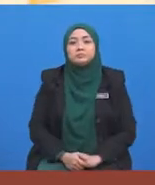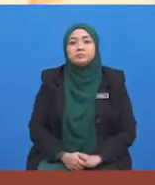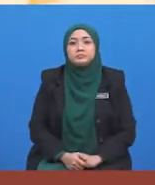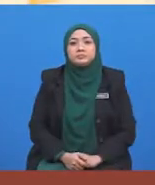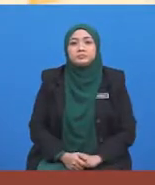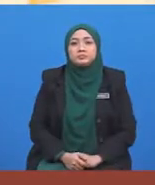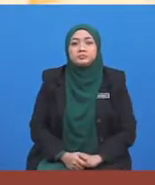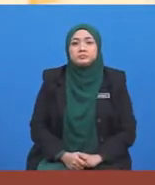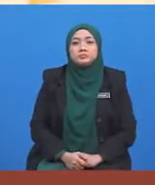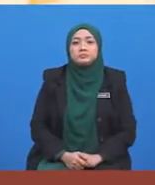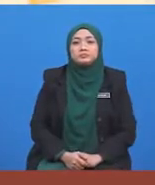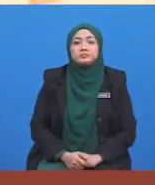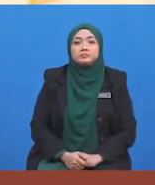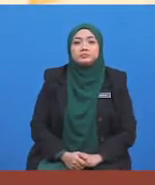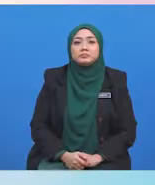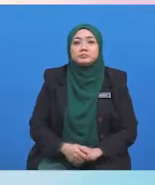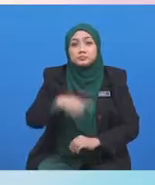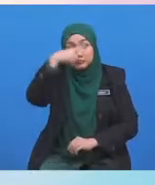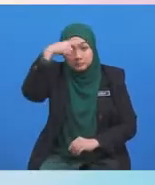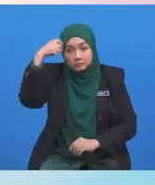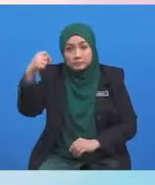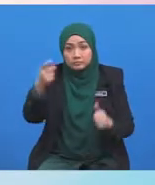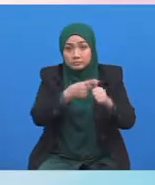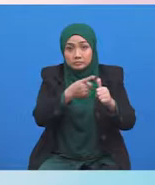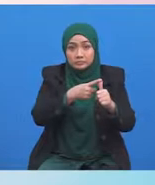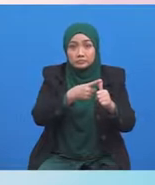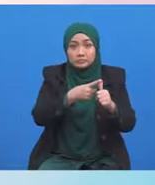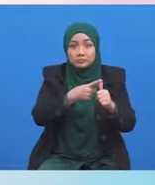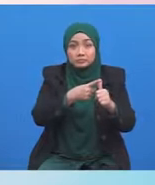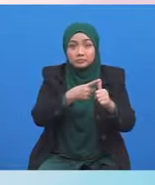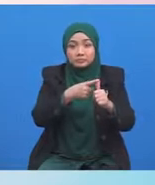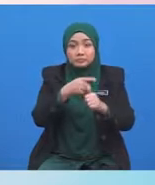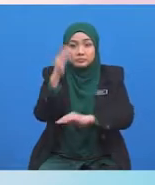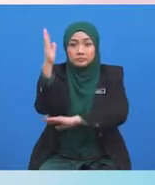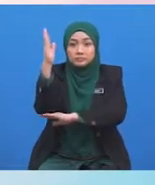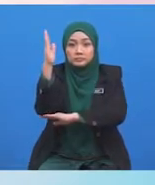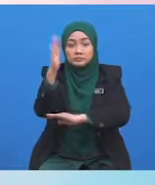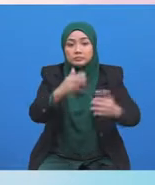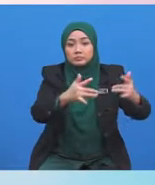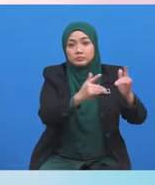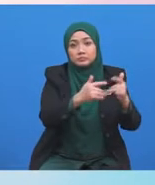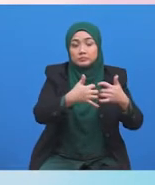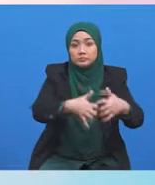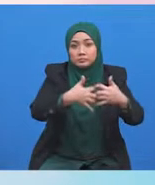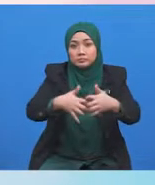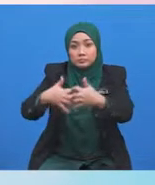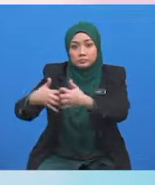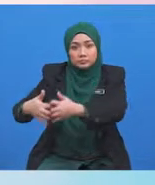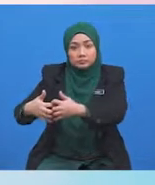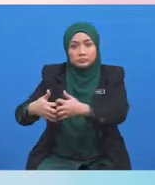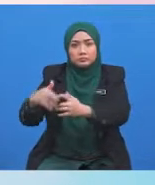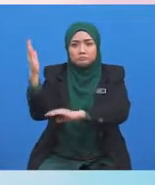Kejadian gerakan jisim telah menyebabkan pencawang elektrik menjadi bengkok. Ini sudah semestinya